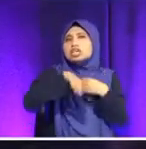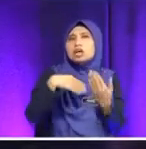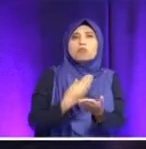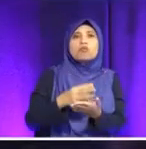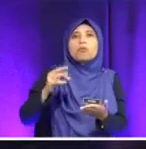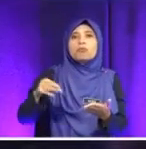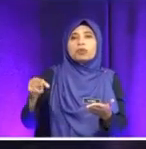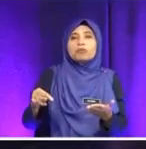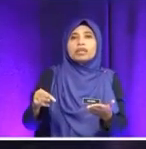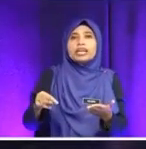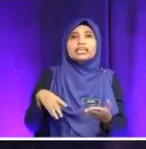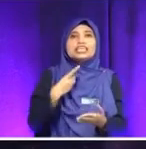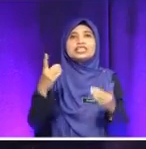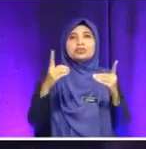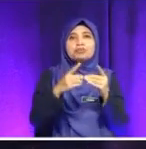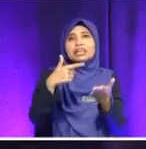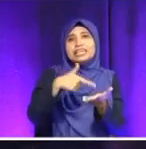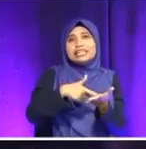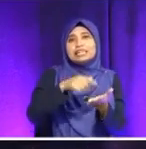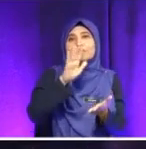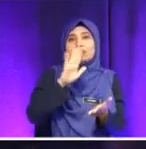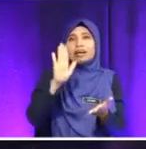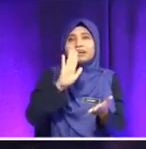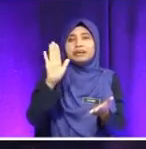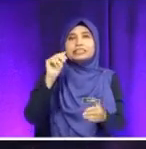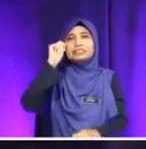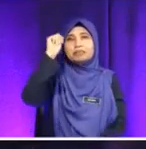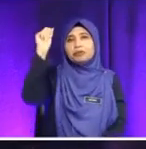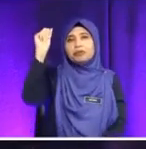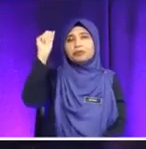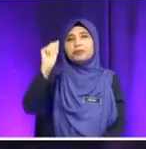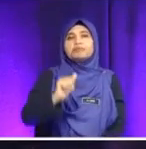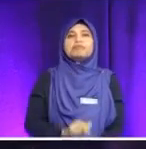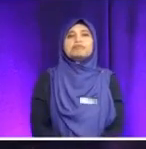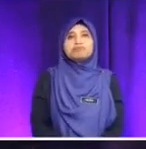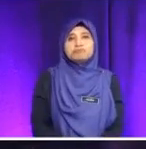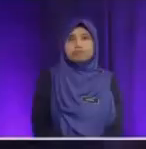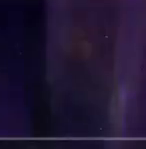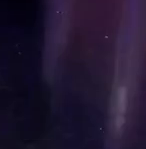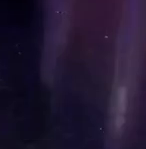ini. Ada sekali kita jumpa lagi. Bye-bye. Assalamualaikum warahmatullahi wabarakatuh. Jumpa lagi.